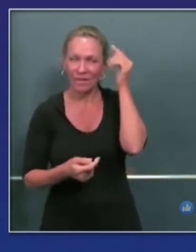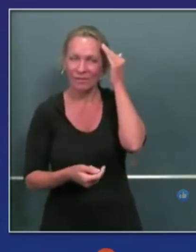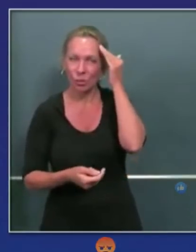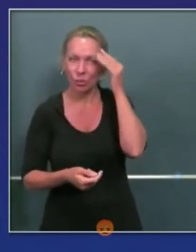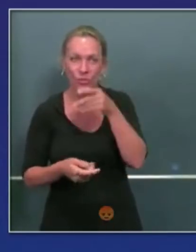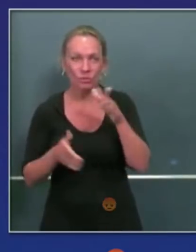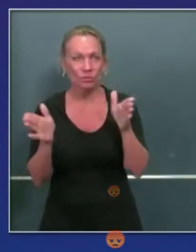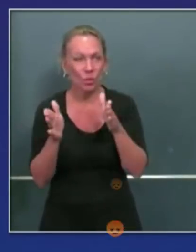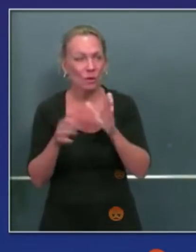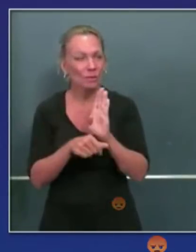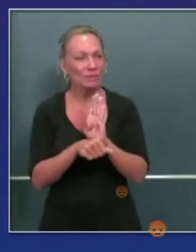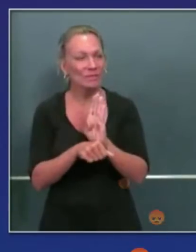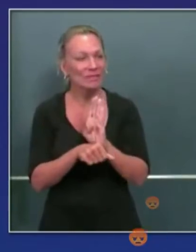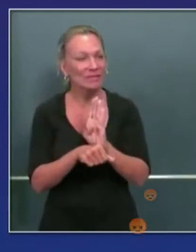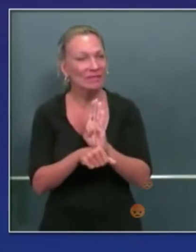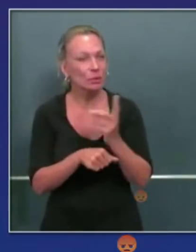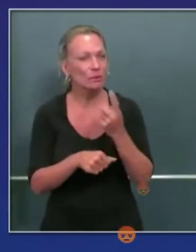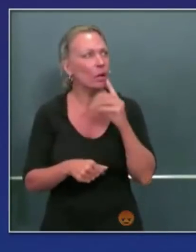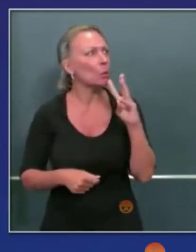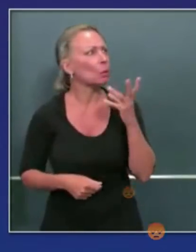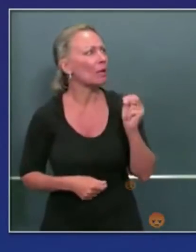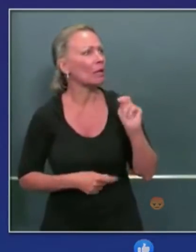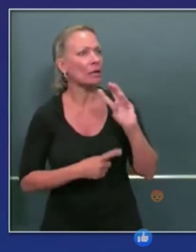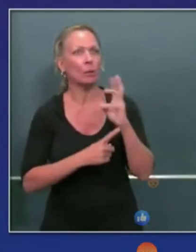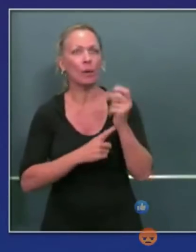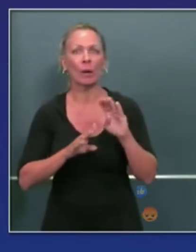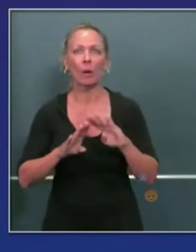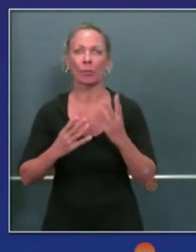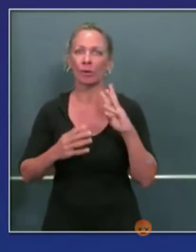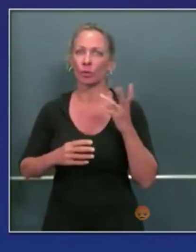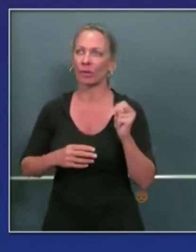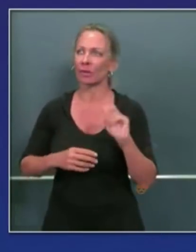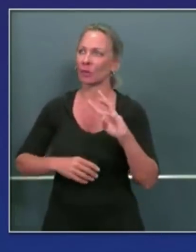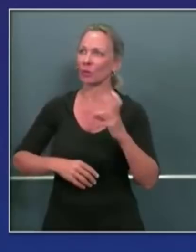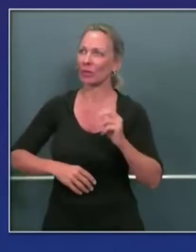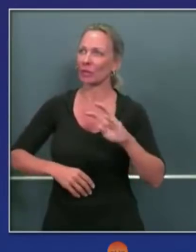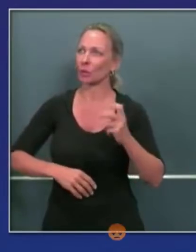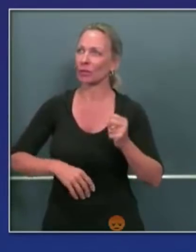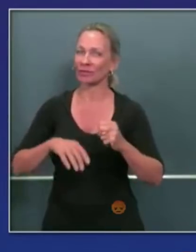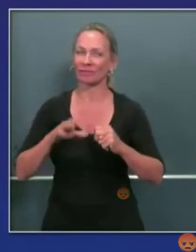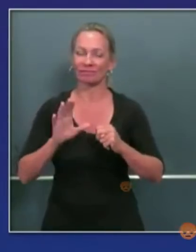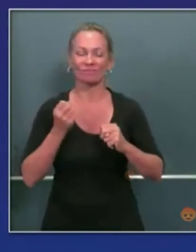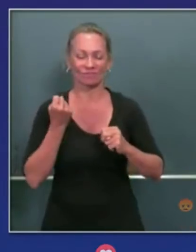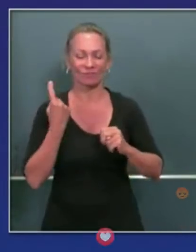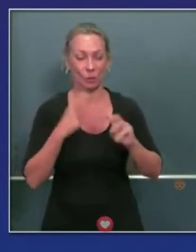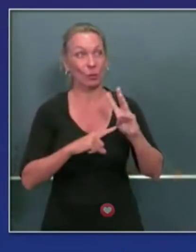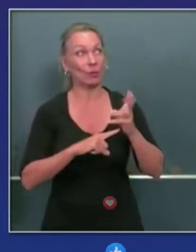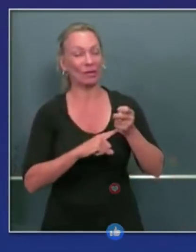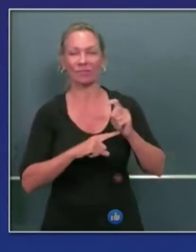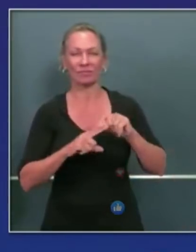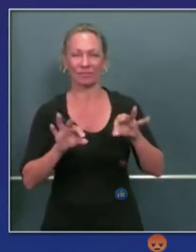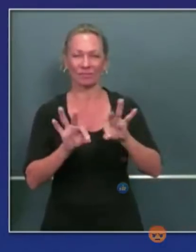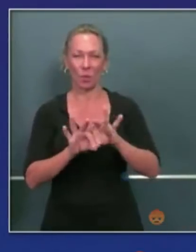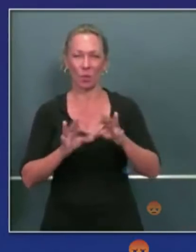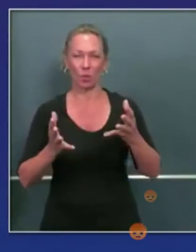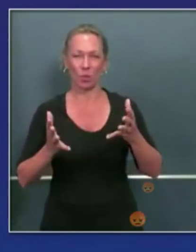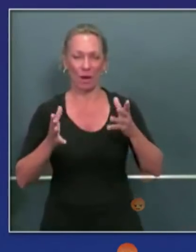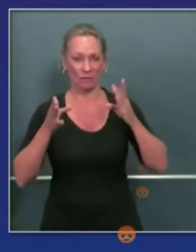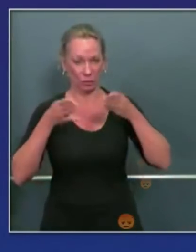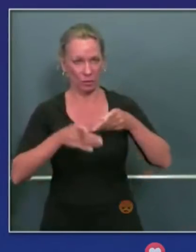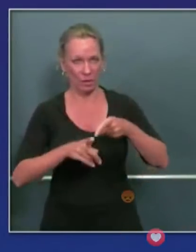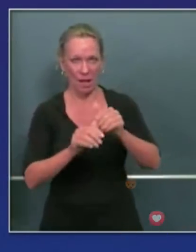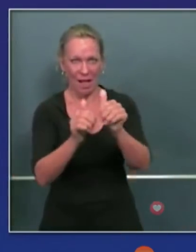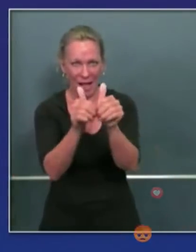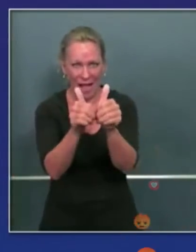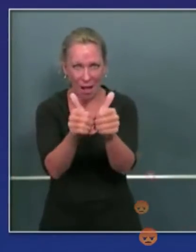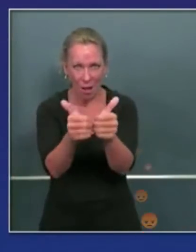là trong khi mà những cái ca nhiễm bắt đầu lên cao California thì sẽ đặt ra rất là nhiều những cái quy định như chúng ta